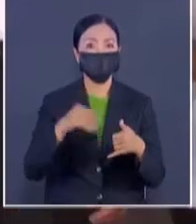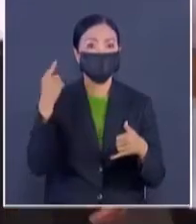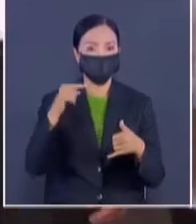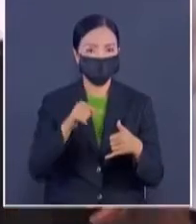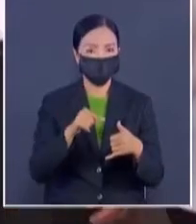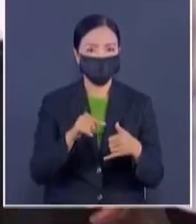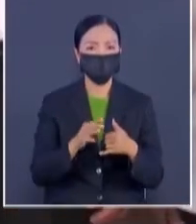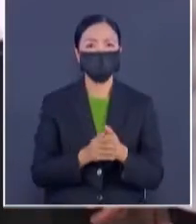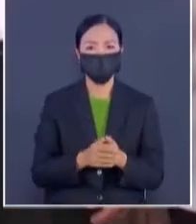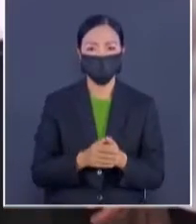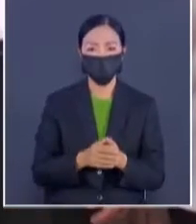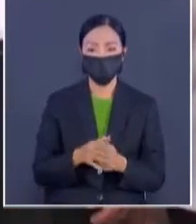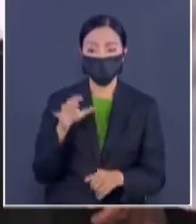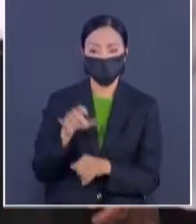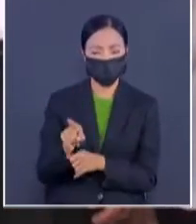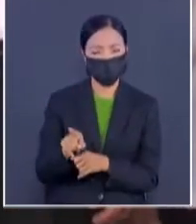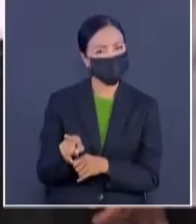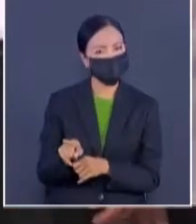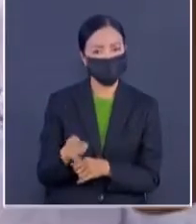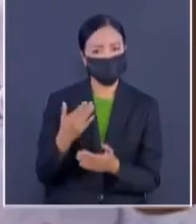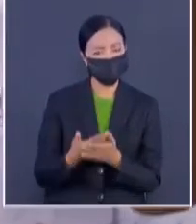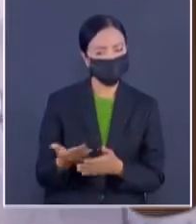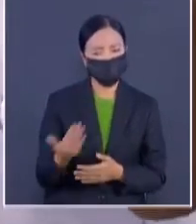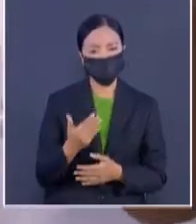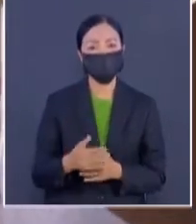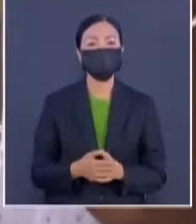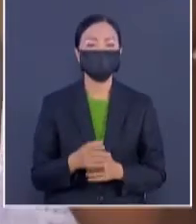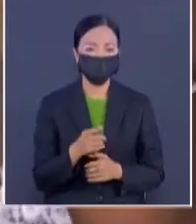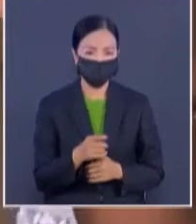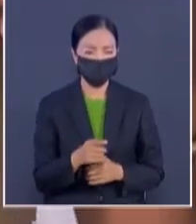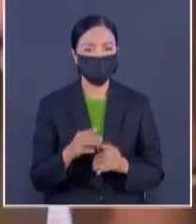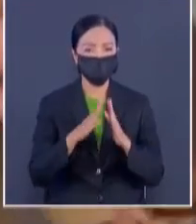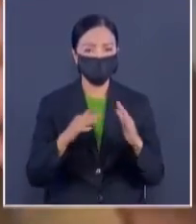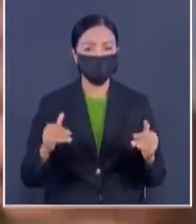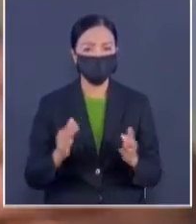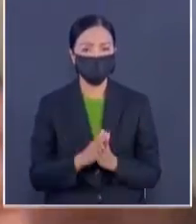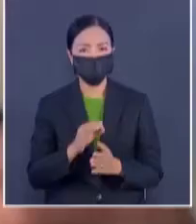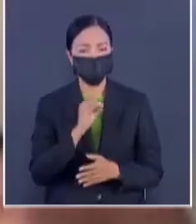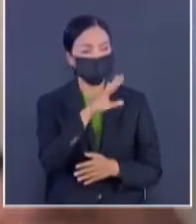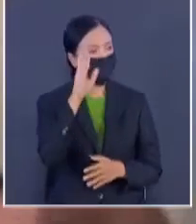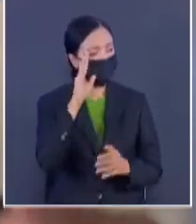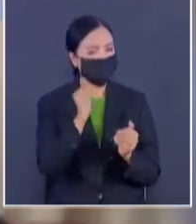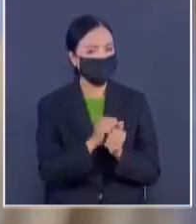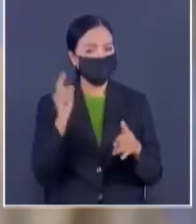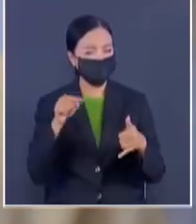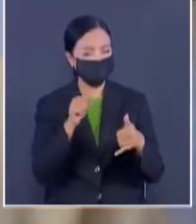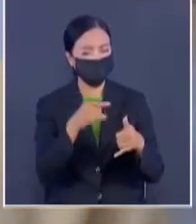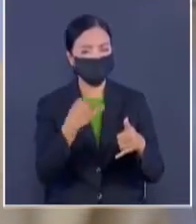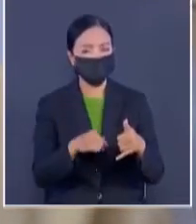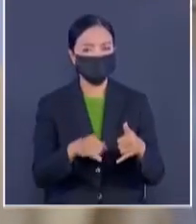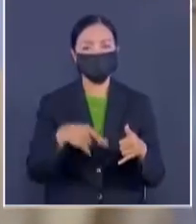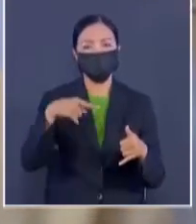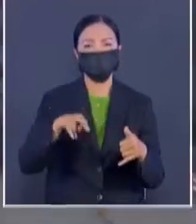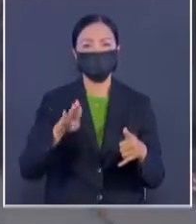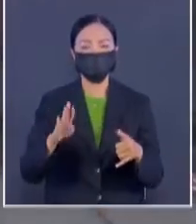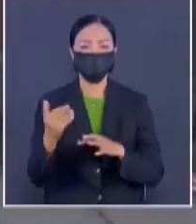สงค์คือกันโชคทรัพย์ซึ่งต่อมาวัดก็แจ้งข้อหากันโชคทรัพย์จำนวน30ล้านบาทและกระทำผิดพรบ.คอมพิวเตอร์ไป